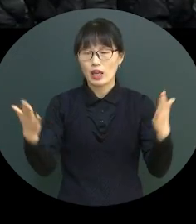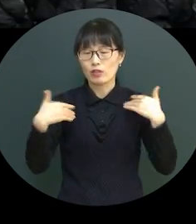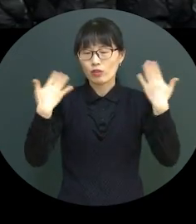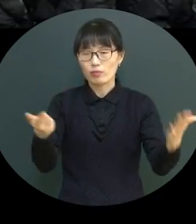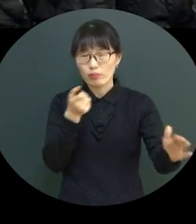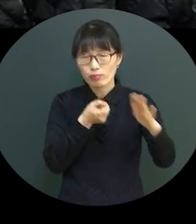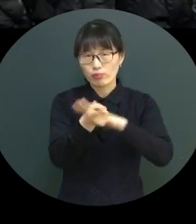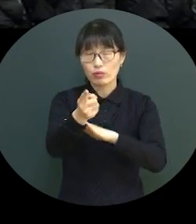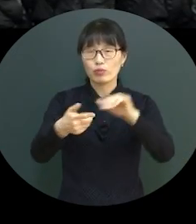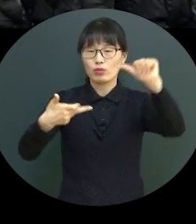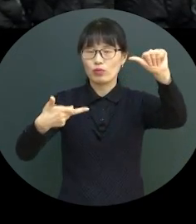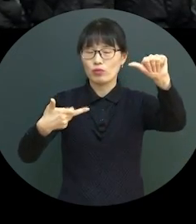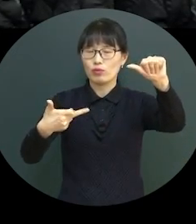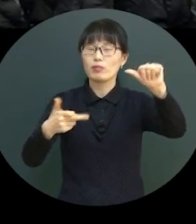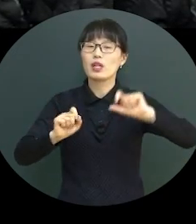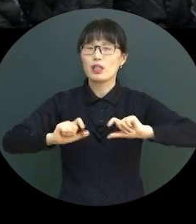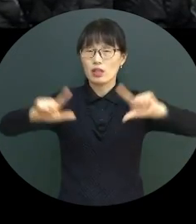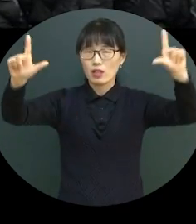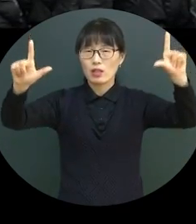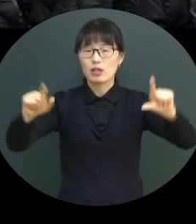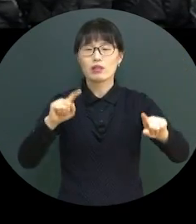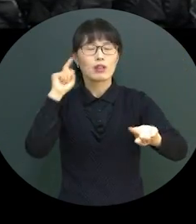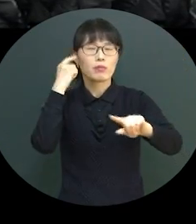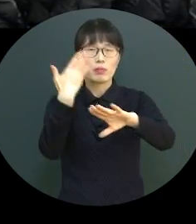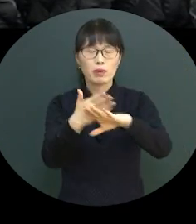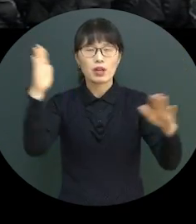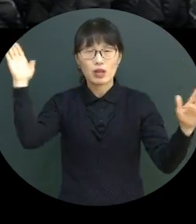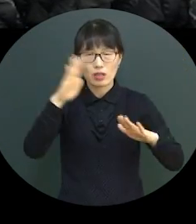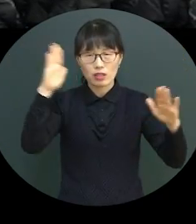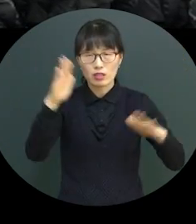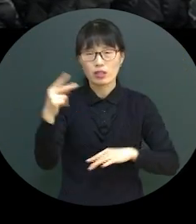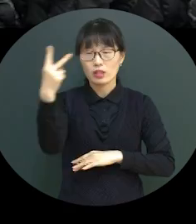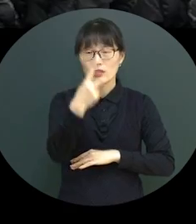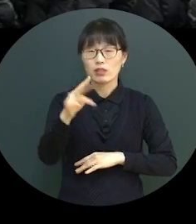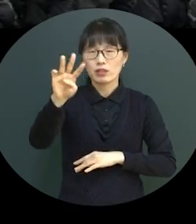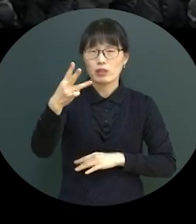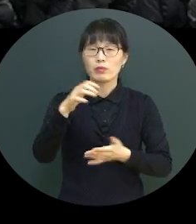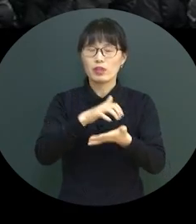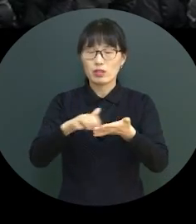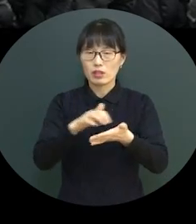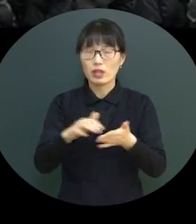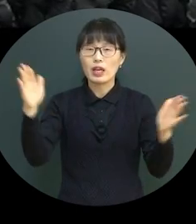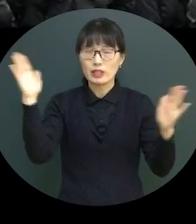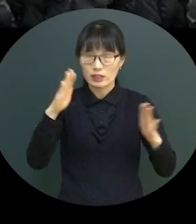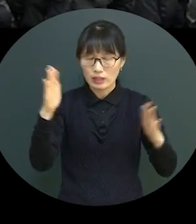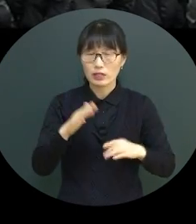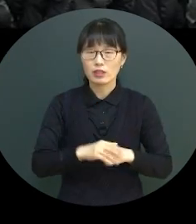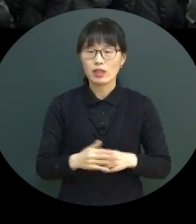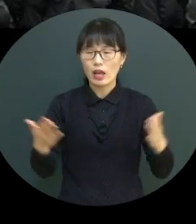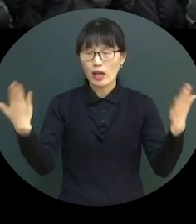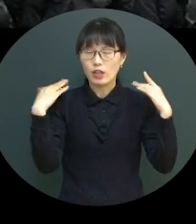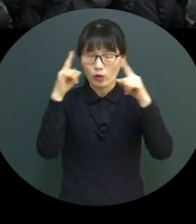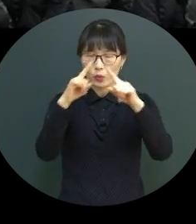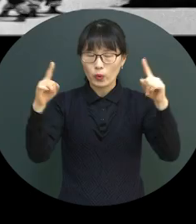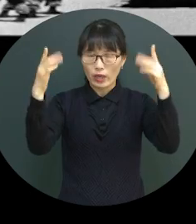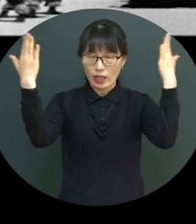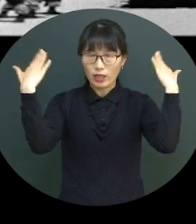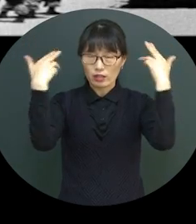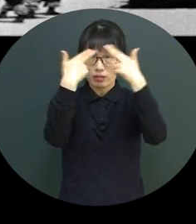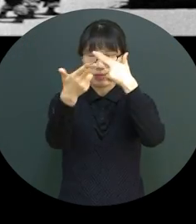휴교령이 내려진 5월 18일, 이에 반발한 학생들 2,300명이 전남대 교문 앞에